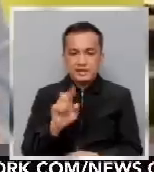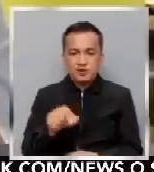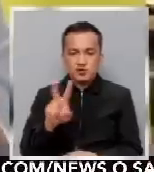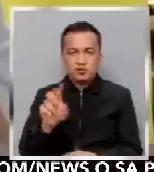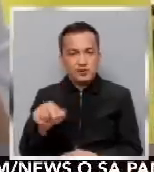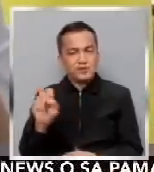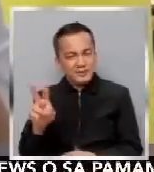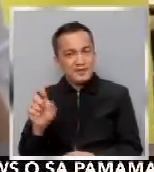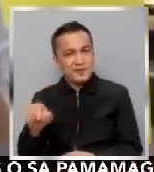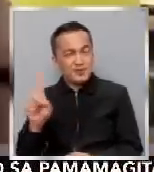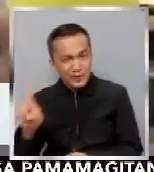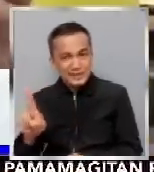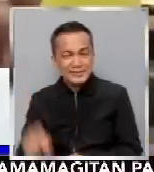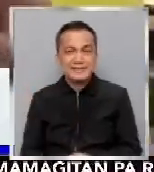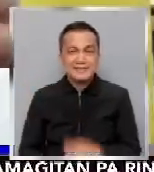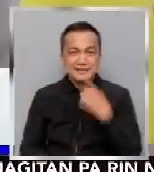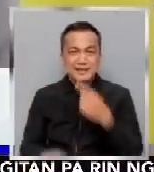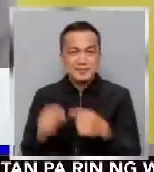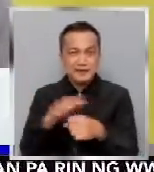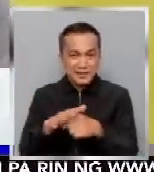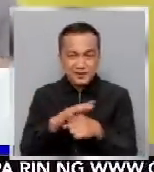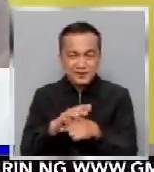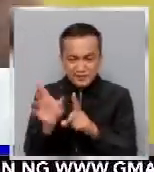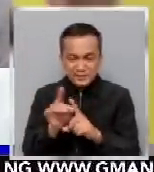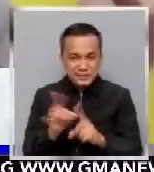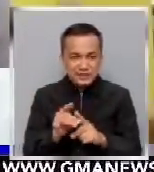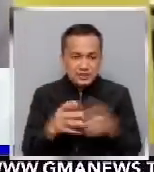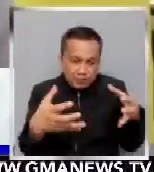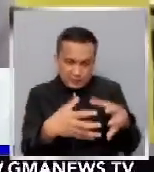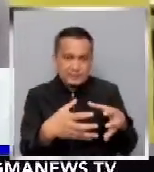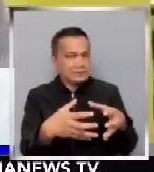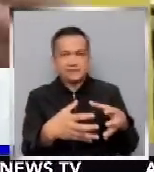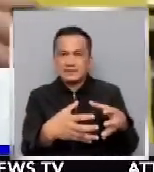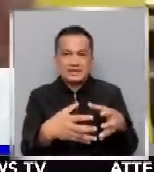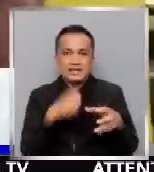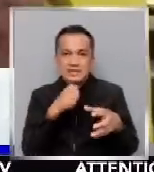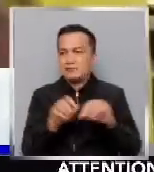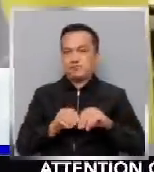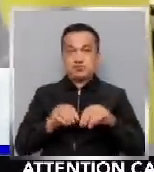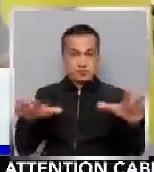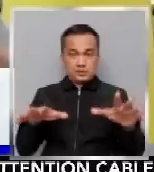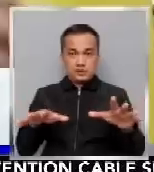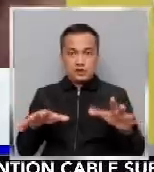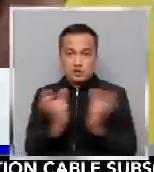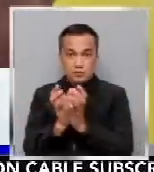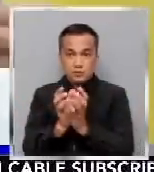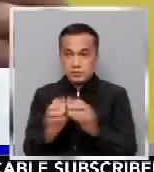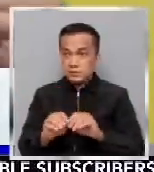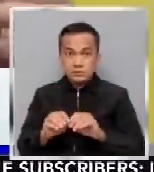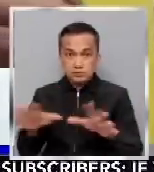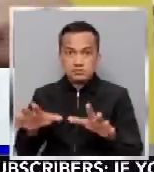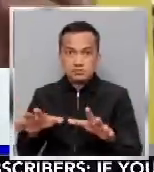BA.2.12.1. Pag sinabi natin local transmission, confined siya dun sa area, hindi pang malawakan. Compared to